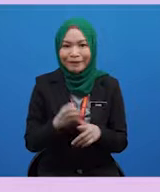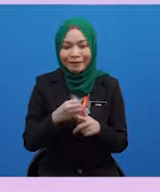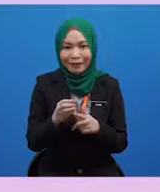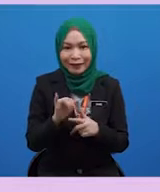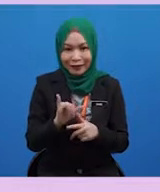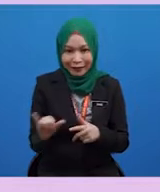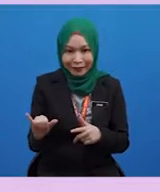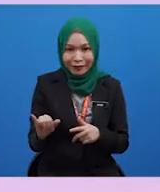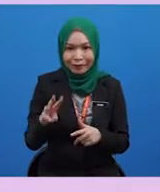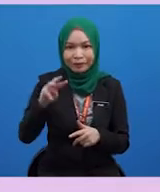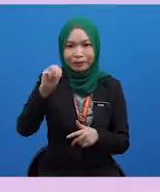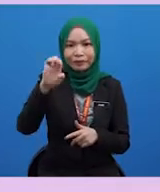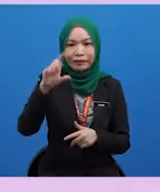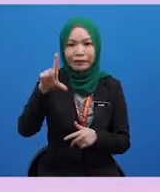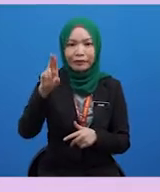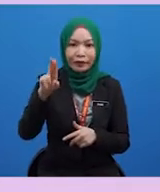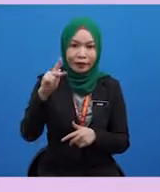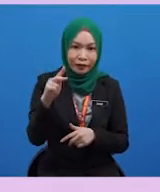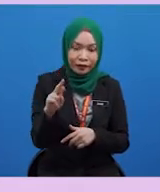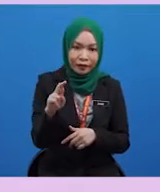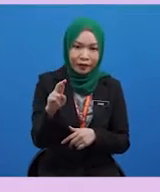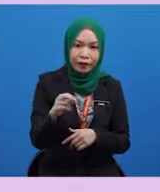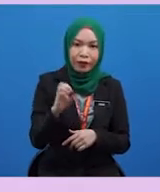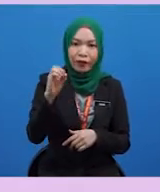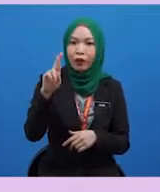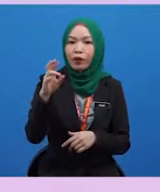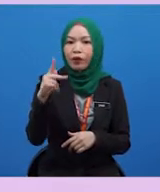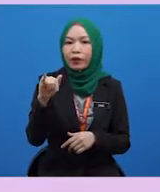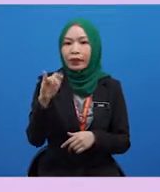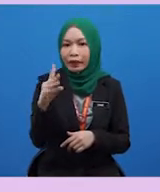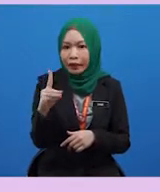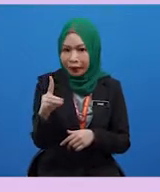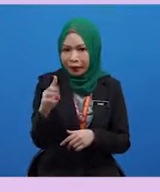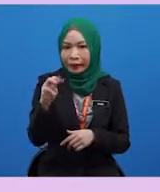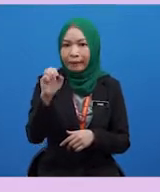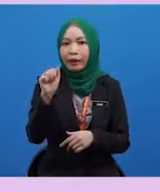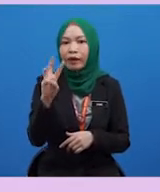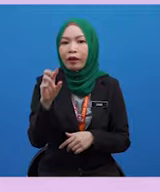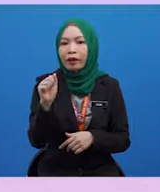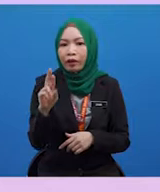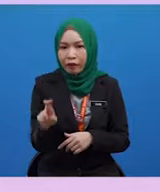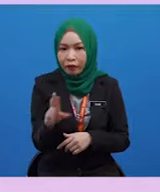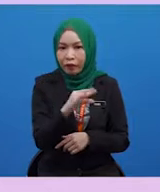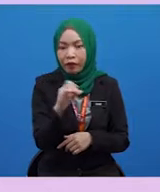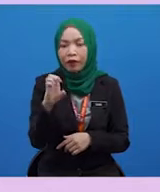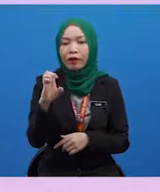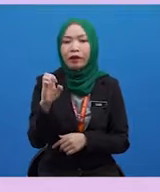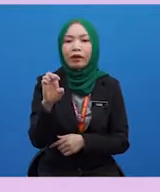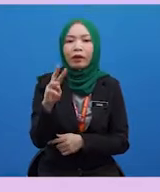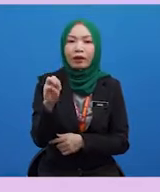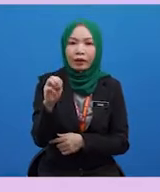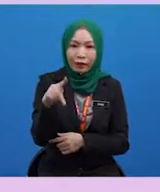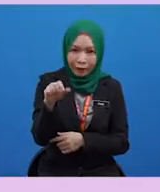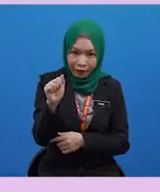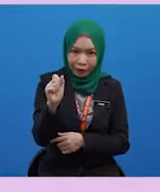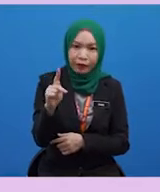Antaranya, melur, orkid, mawar dan cempaka. Pokok bunga ialah superordinat,